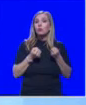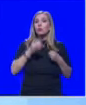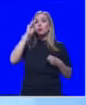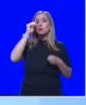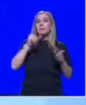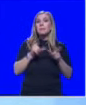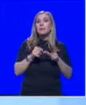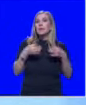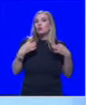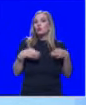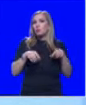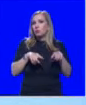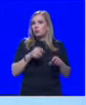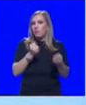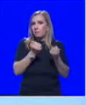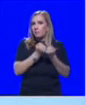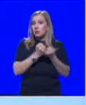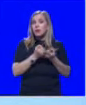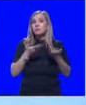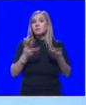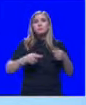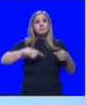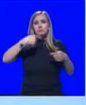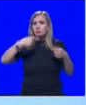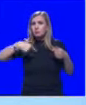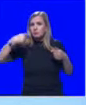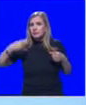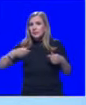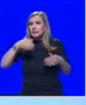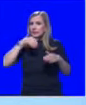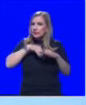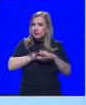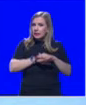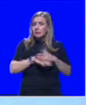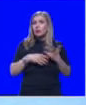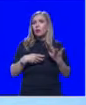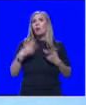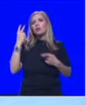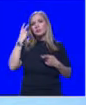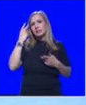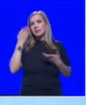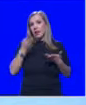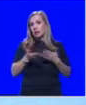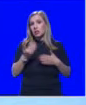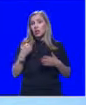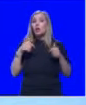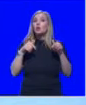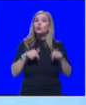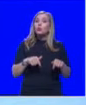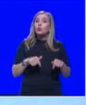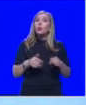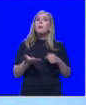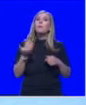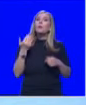този пост. Така че процесите са скрити, но за тях индикации имаше. Тук в това студио, при